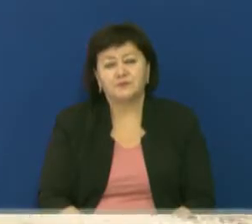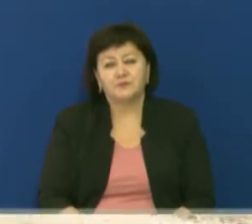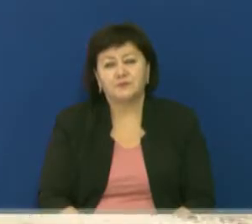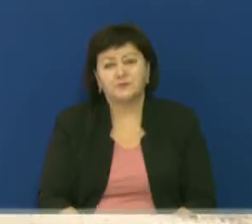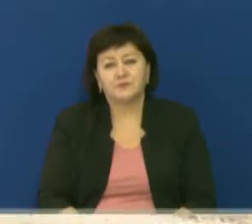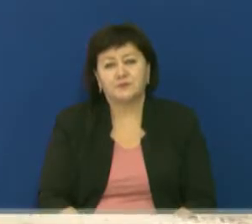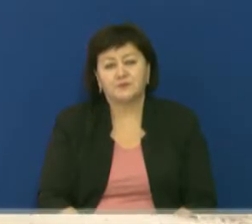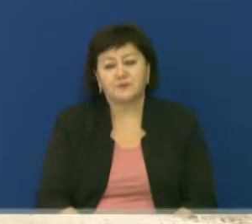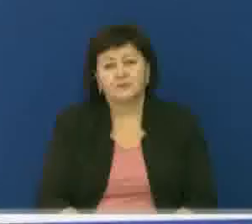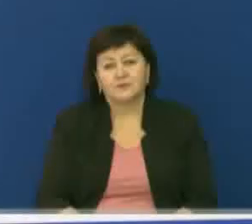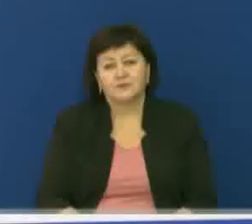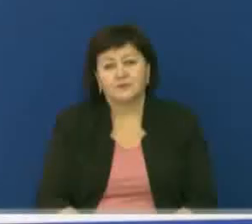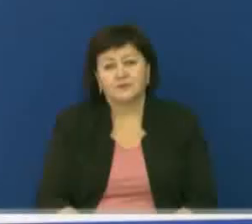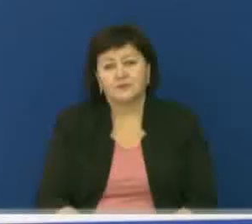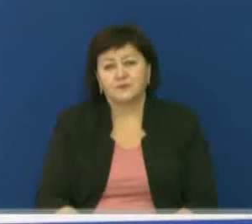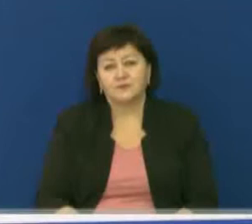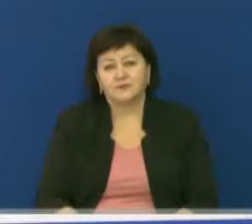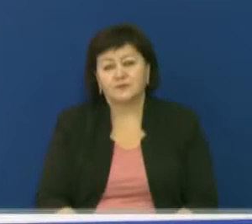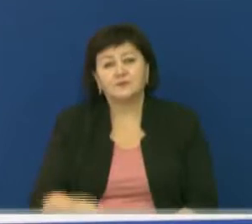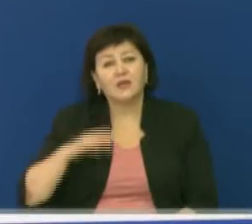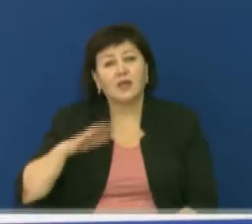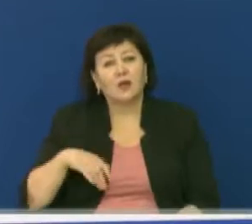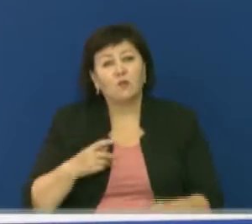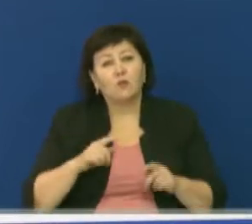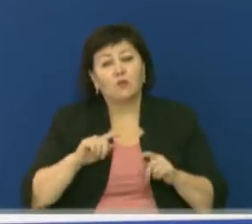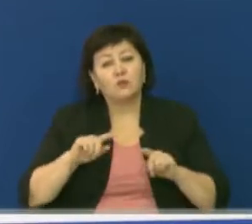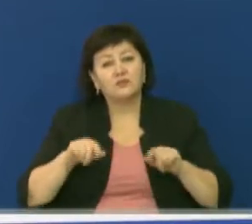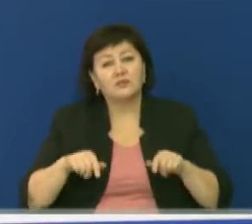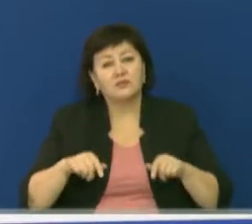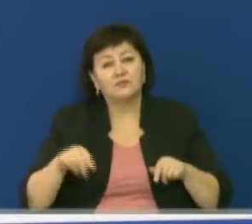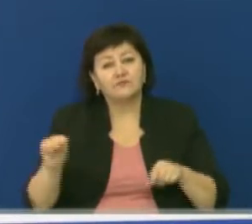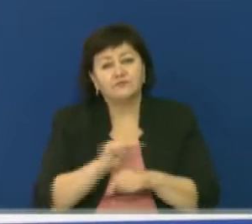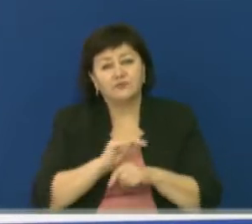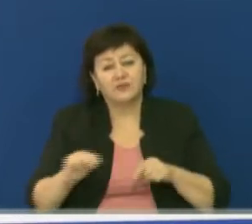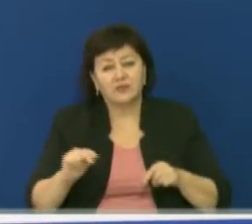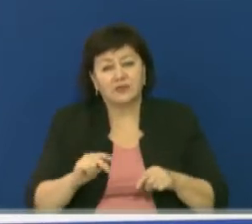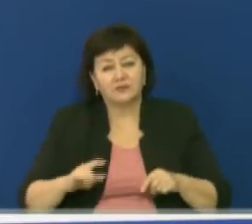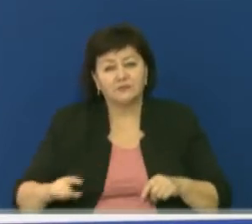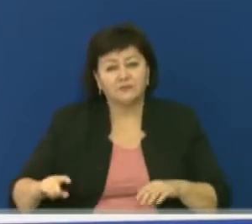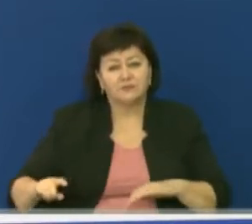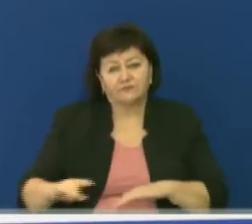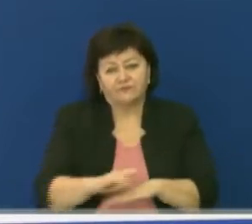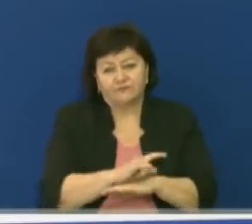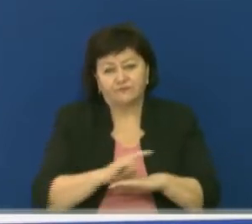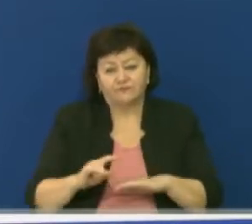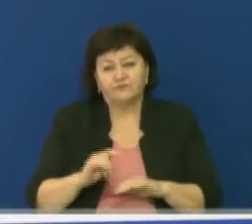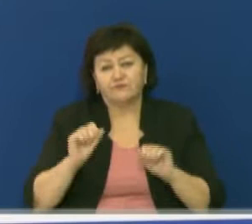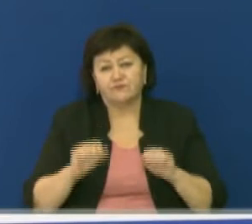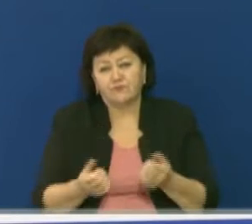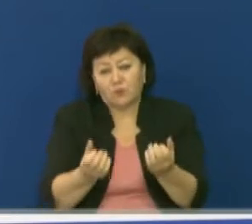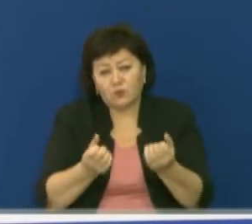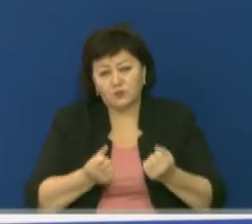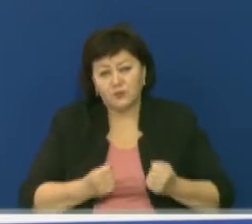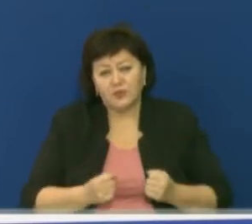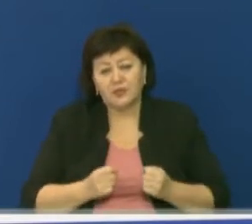Айткалиев, телеканал «Семей». После реконструкции взлетно-посадочной полосы аэропорт Уржара сможет принимать самолеты